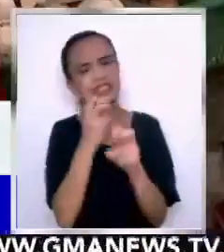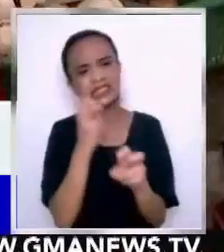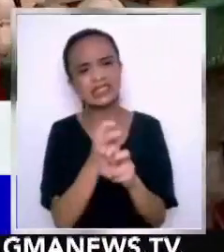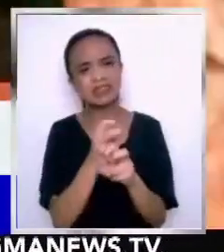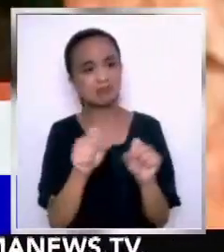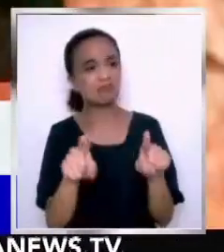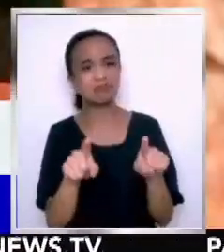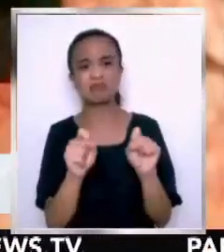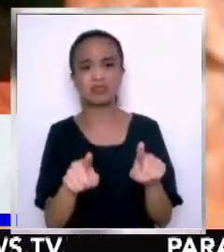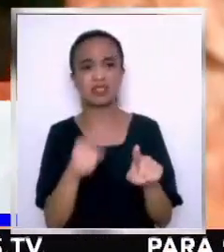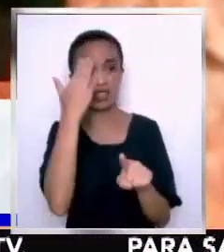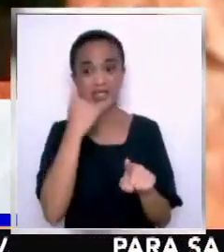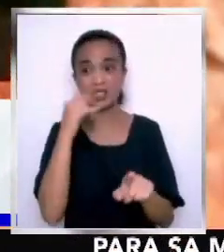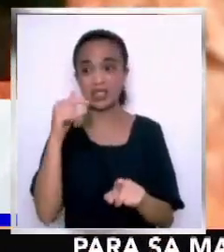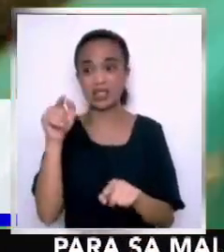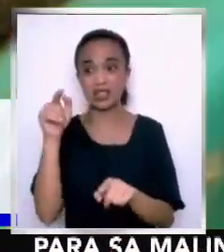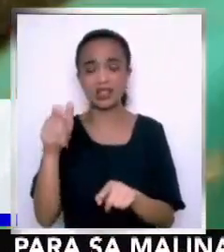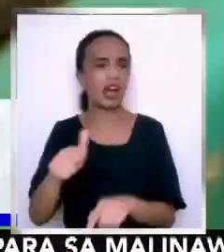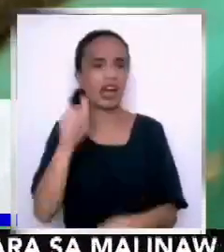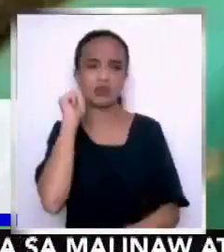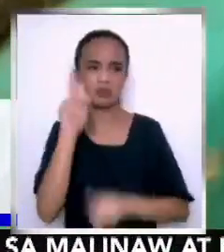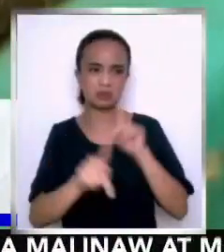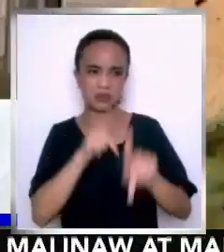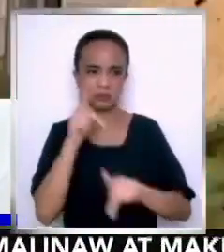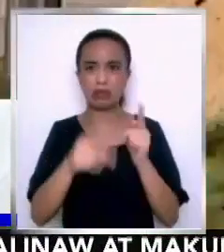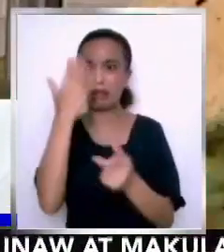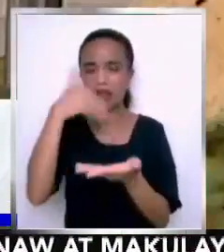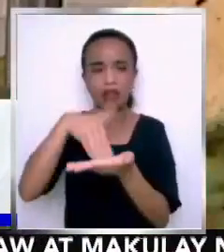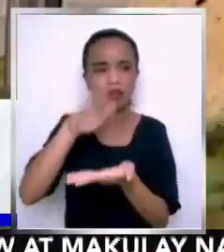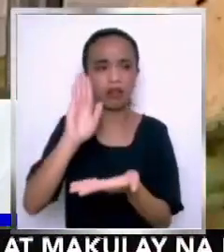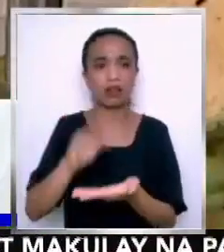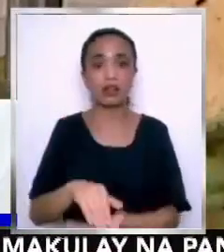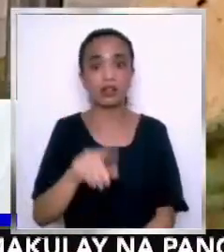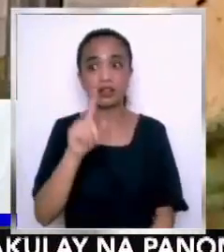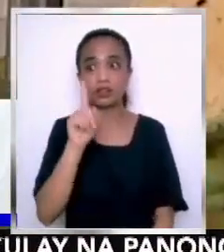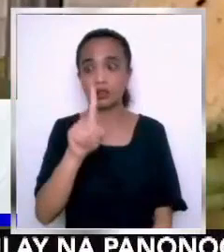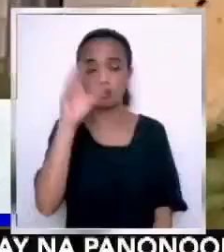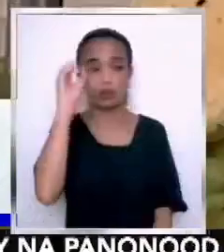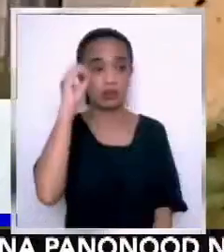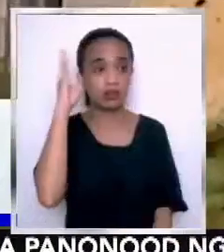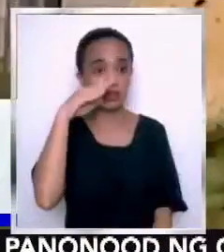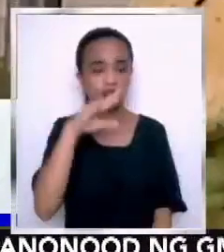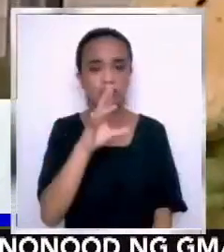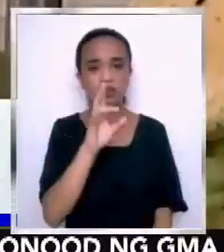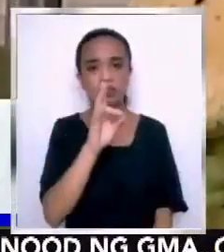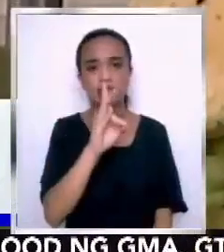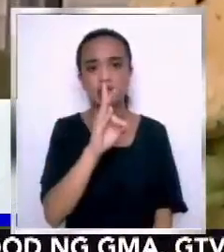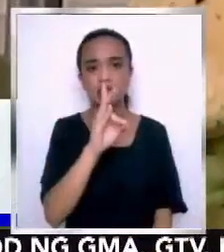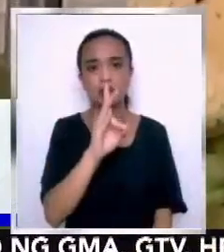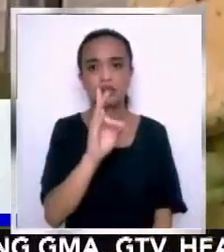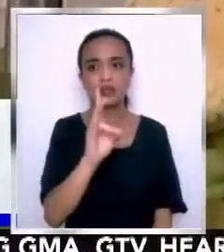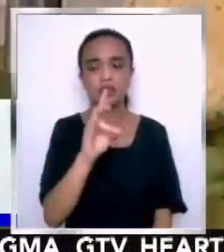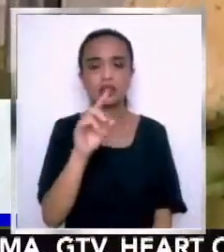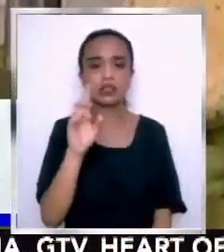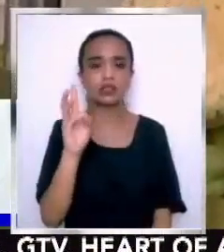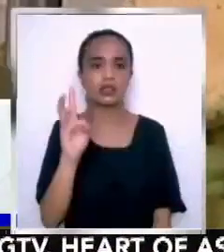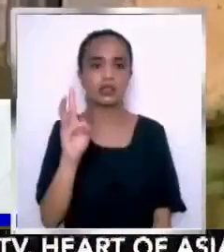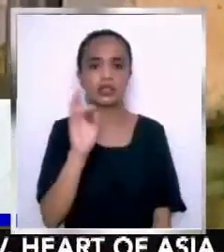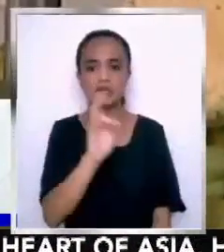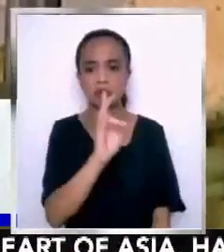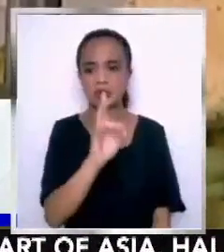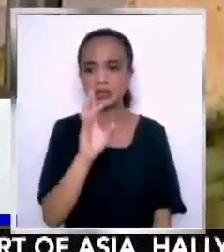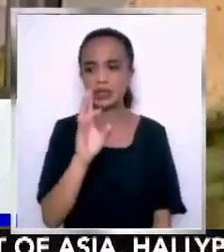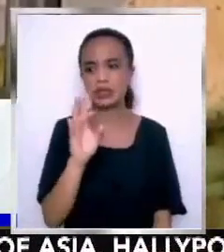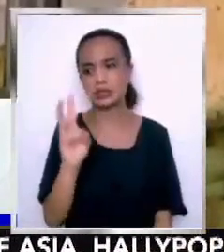din ng tao. Sobrang mahal. May isa pong sibuyas po naghahalagang 70, 60. Binibitawan na nila po kasi